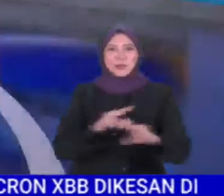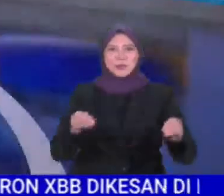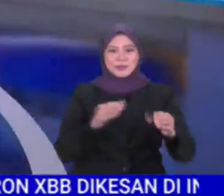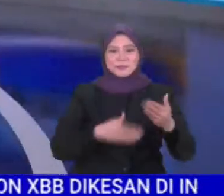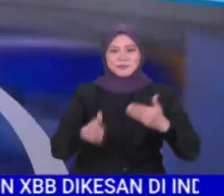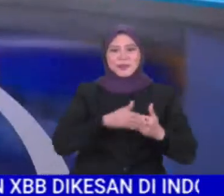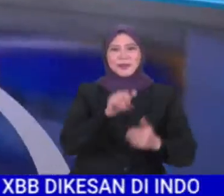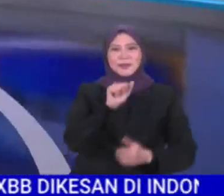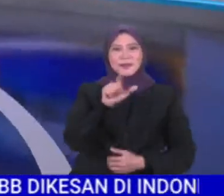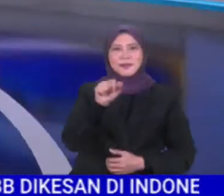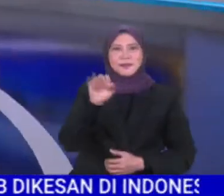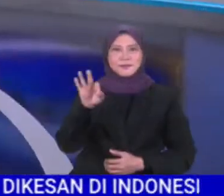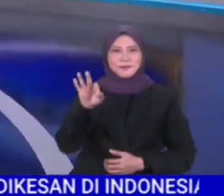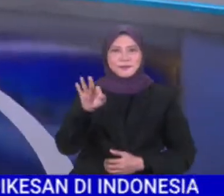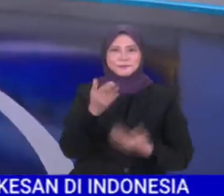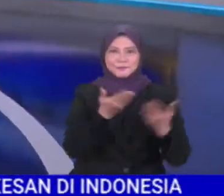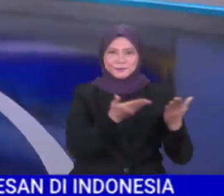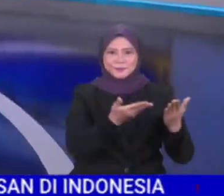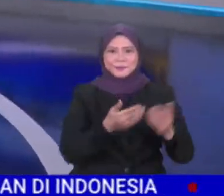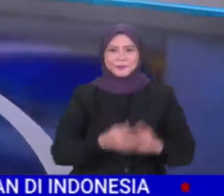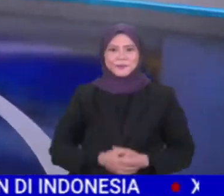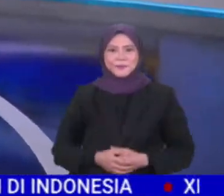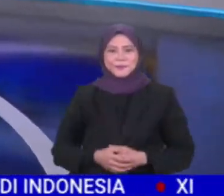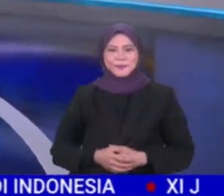kembali bersama Alif di angkasa Puri silahkan